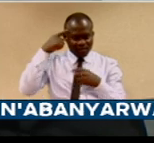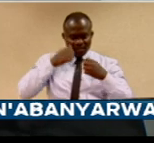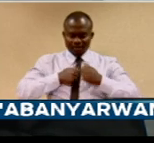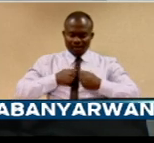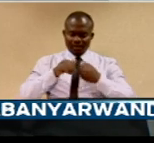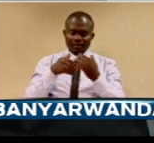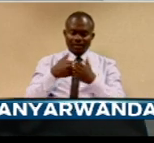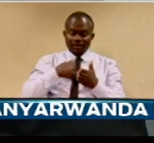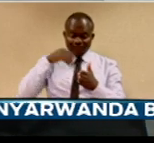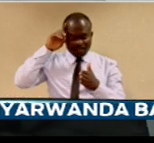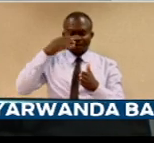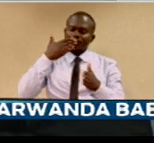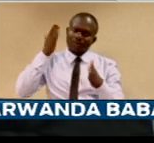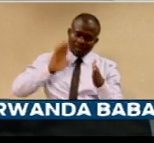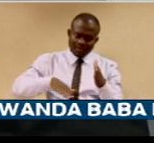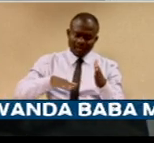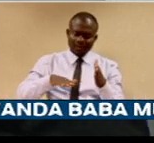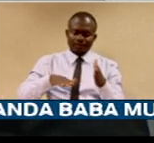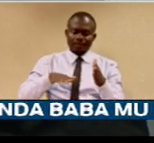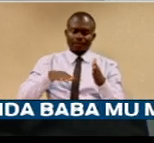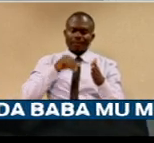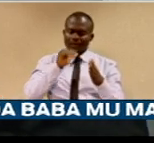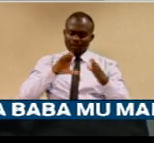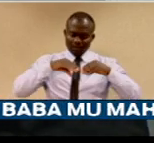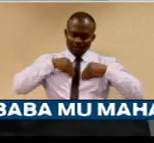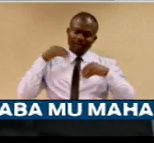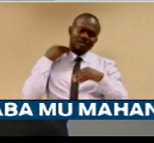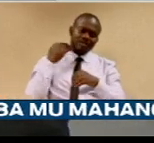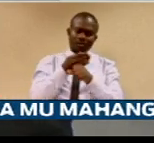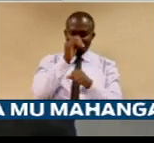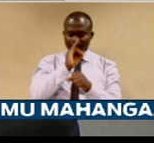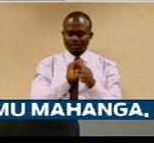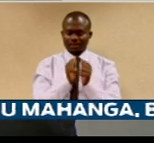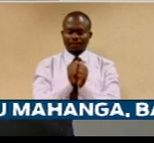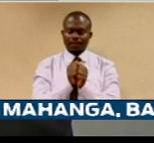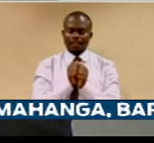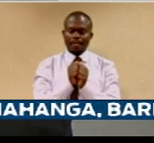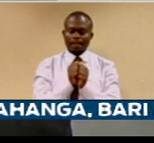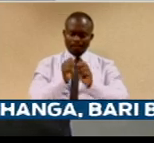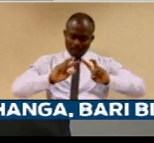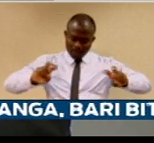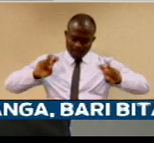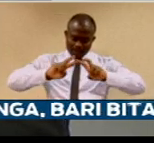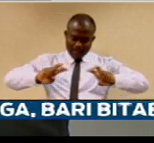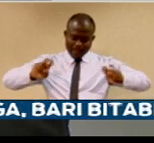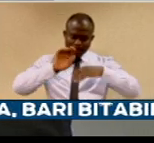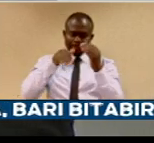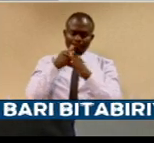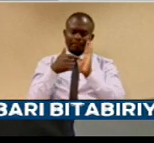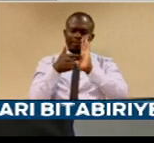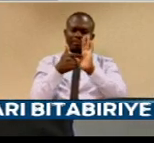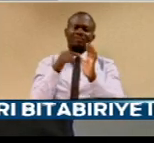bagifite ibitekerezo by'amacakubiri no guhakana jenoside yakorewe abatutsi. Ku bushakashatsi rero burebana na jenoside yakorewe abatutsi mu Rwanda